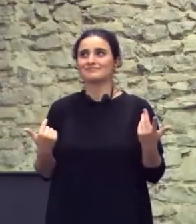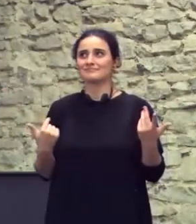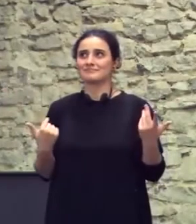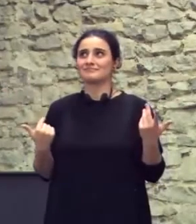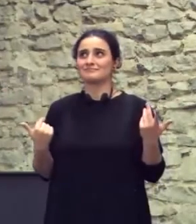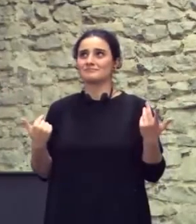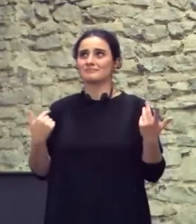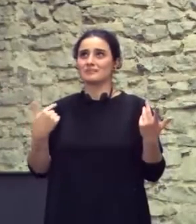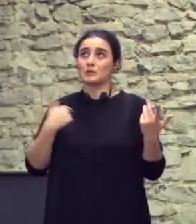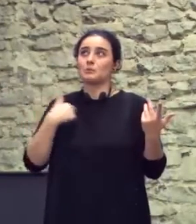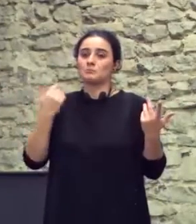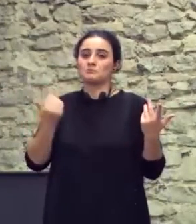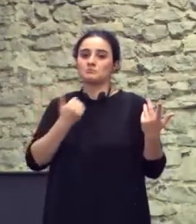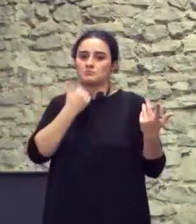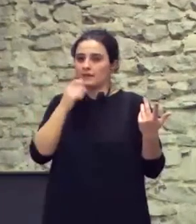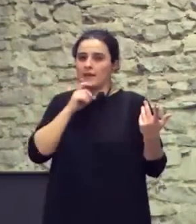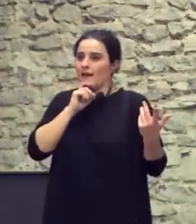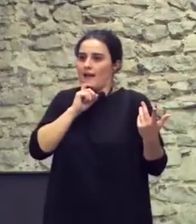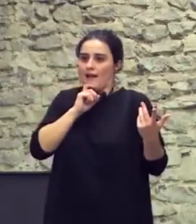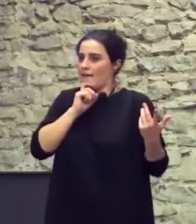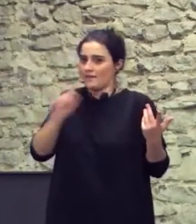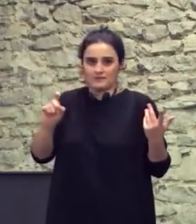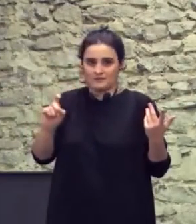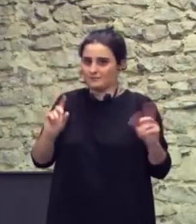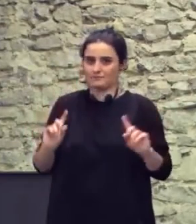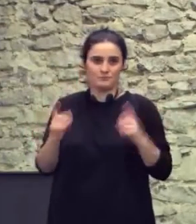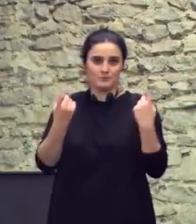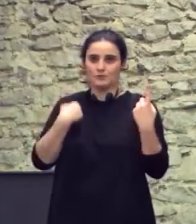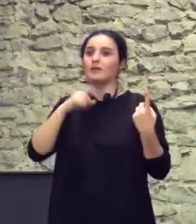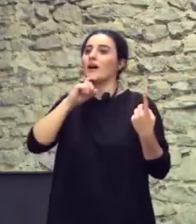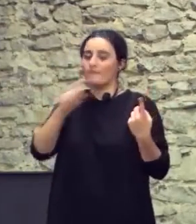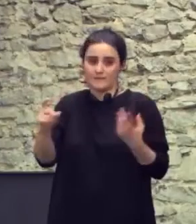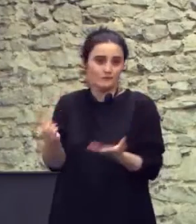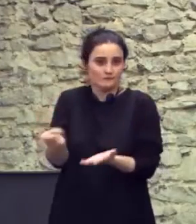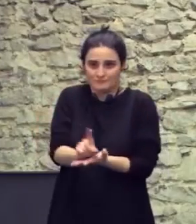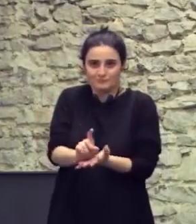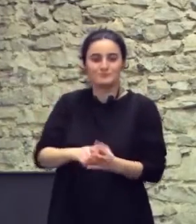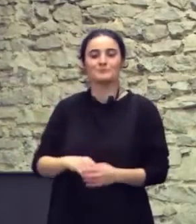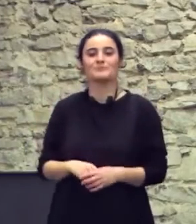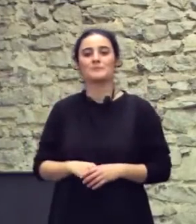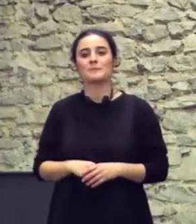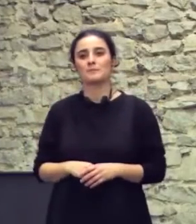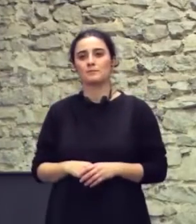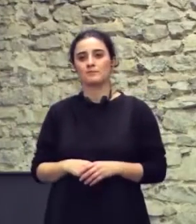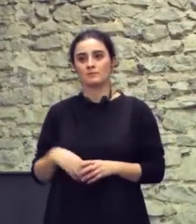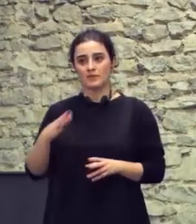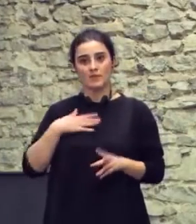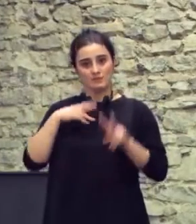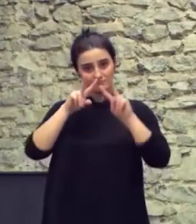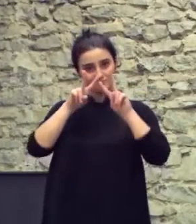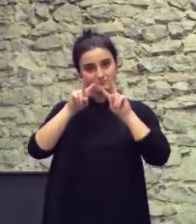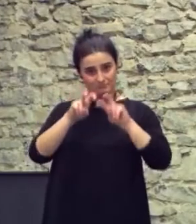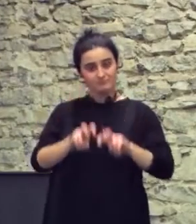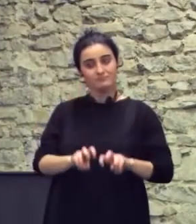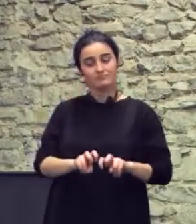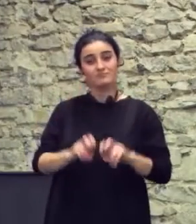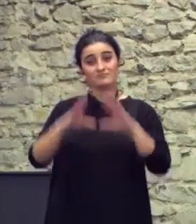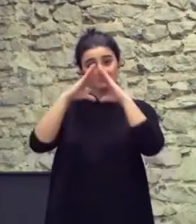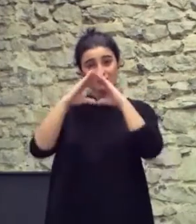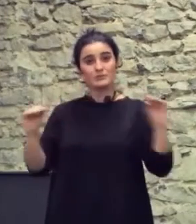uste dut saiatu nintzela abisatzen bere garaian eta igual berriro abisatu beharko dut ere bai, ez? Ikerlaria naiz Euskal